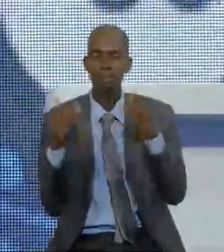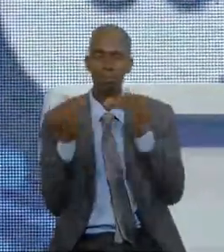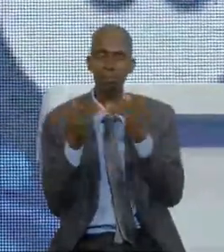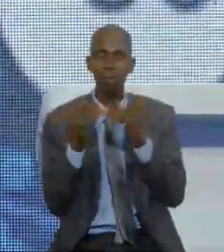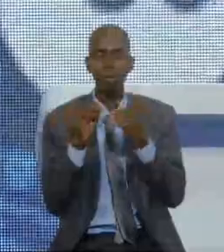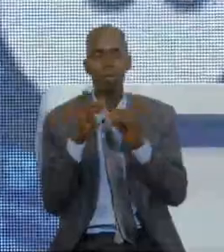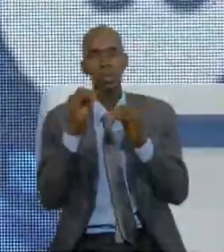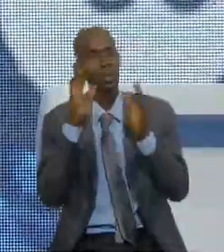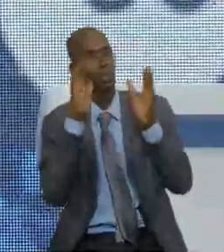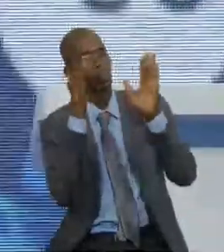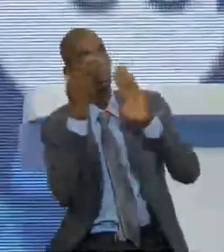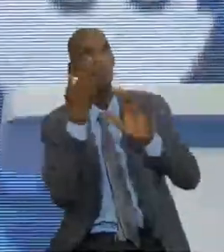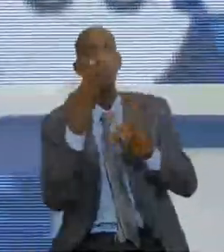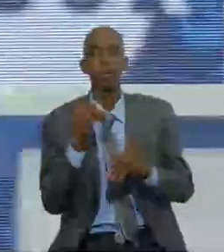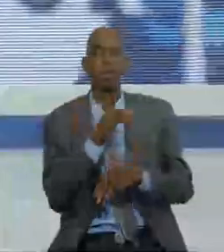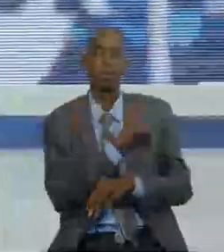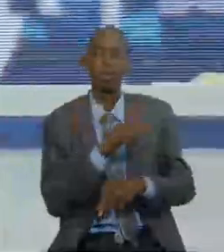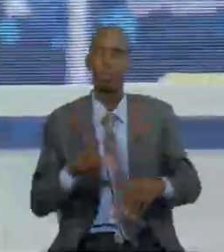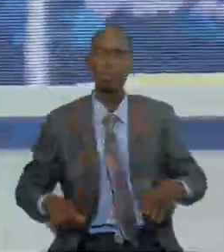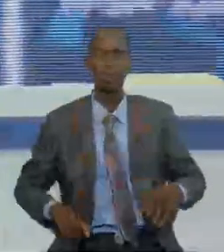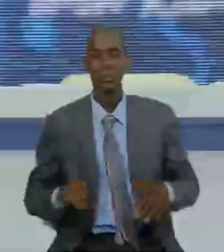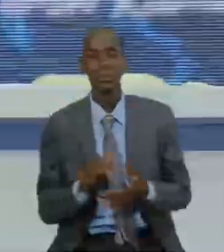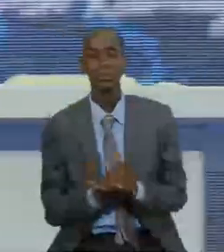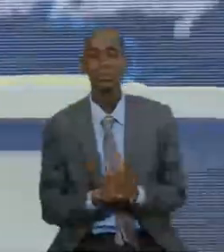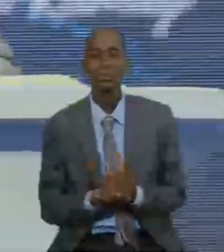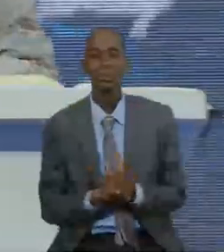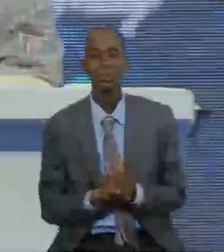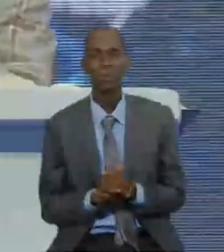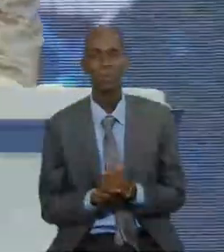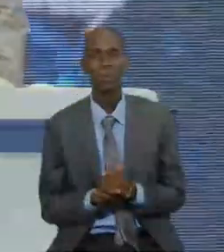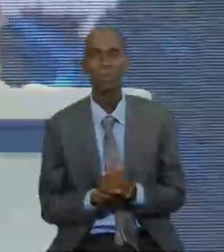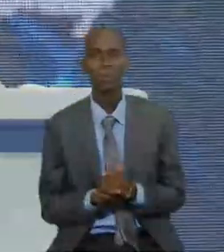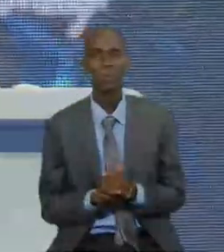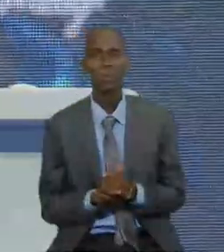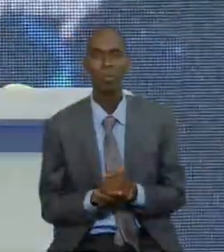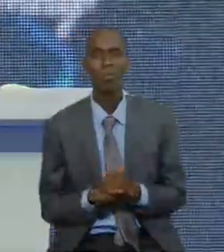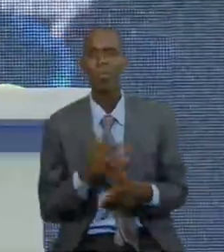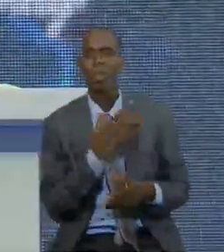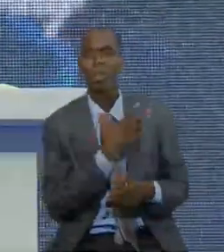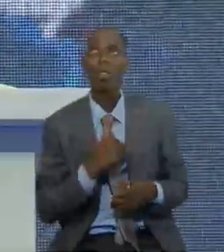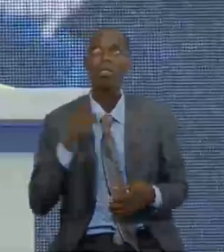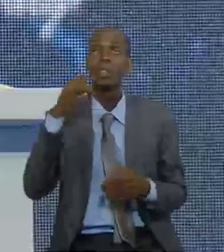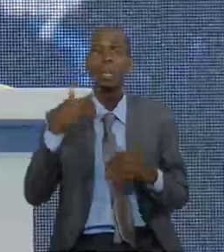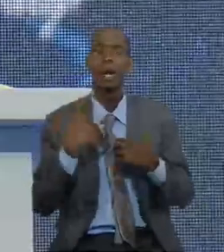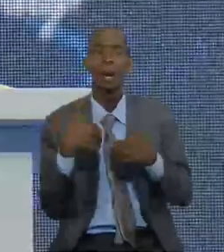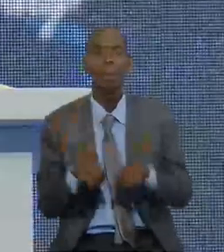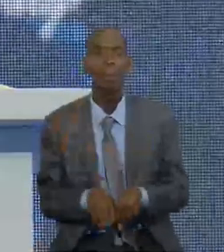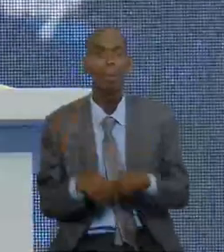rapproche le juif et le païen devant Dieu soit ego à la présence de Dieu